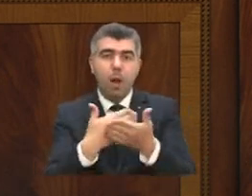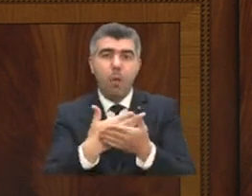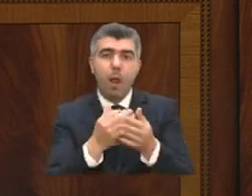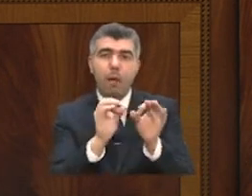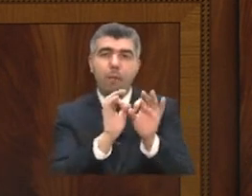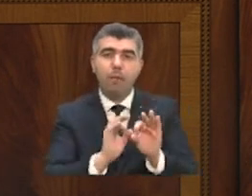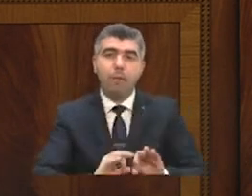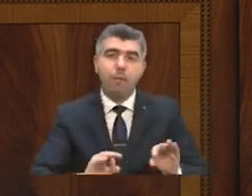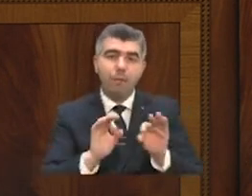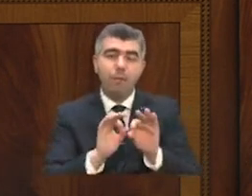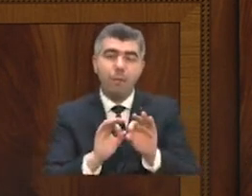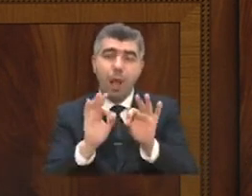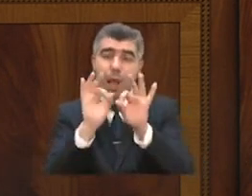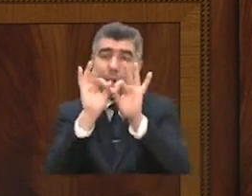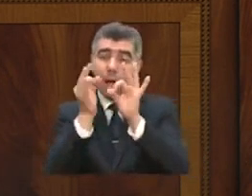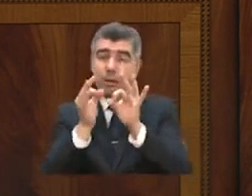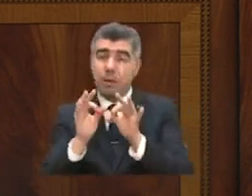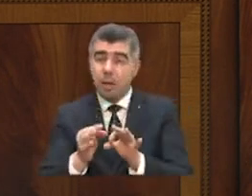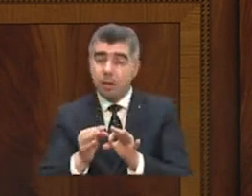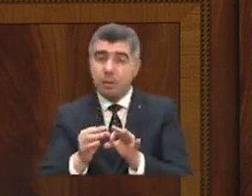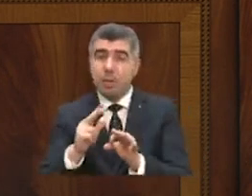يفوق عددهم